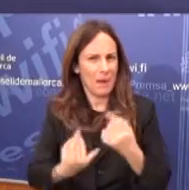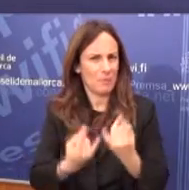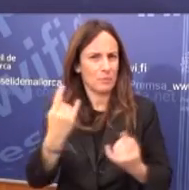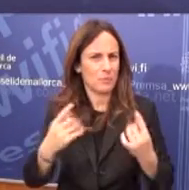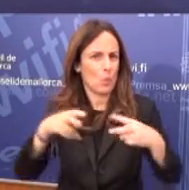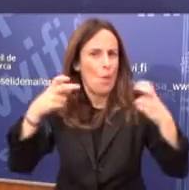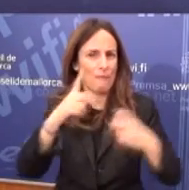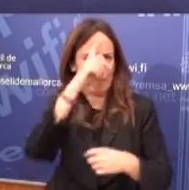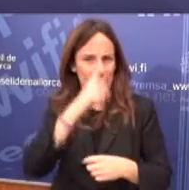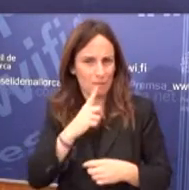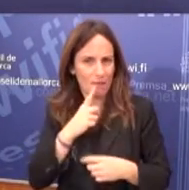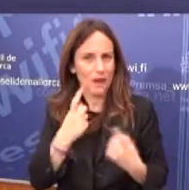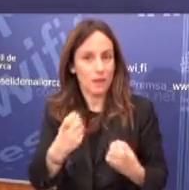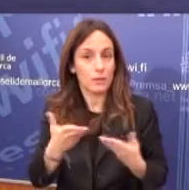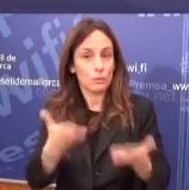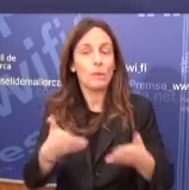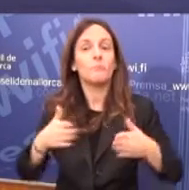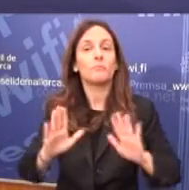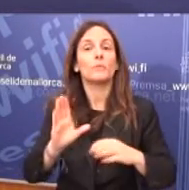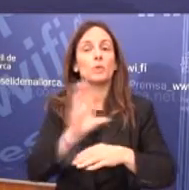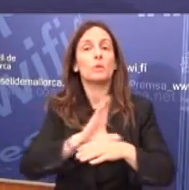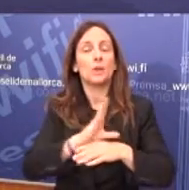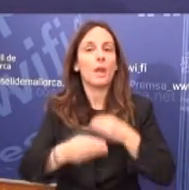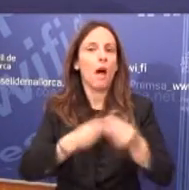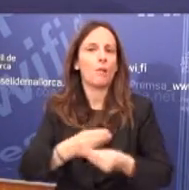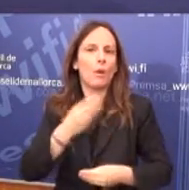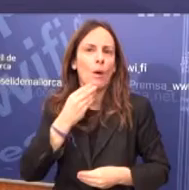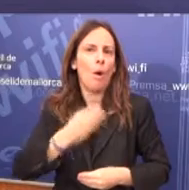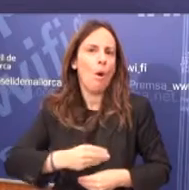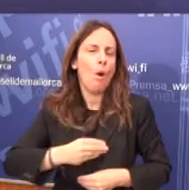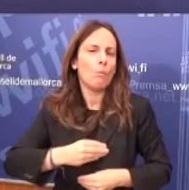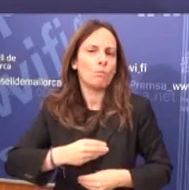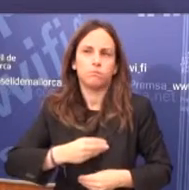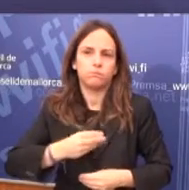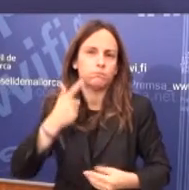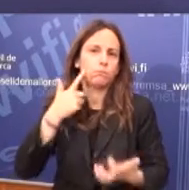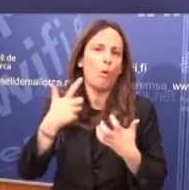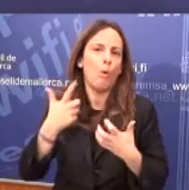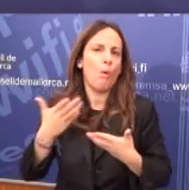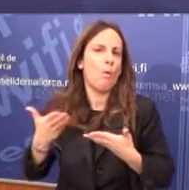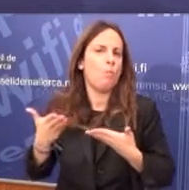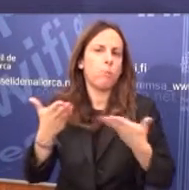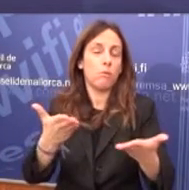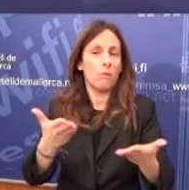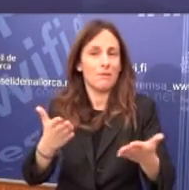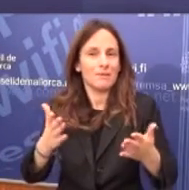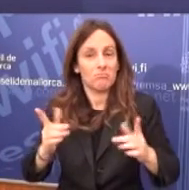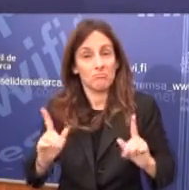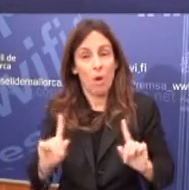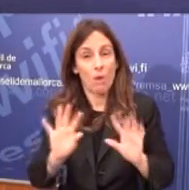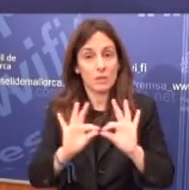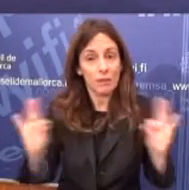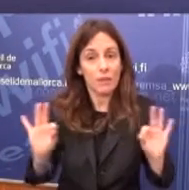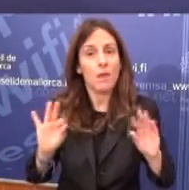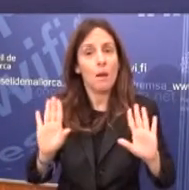dia. Potser nosaltres no hem fet coses espectaculars, però han de tenir ben clars que des del